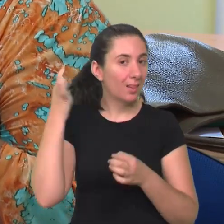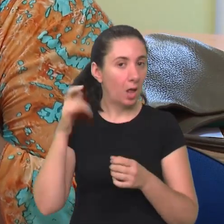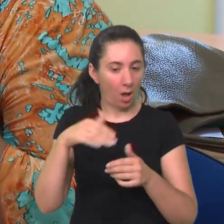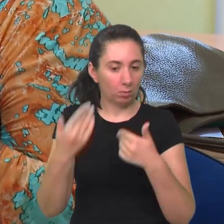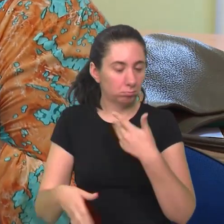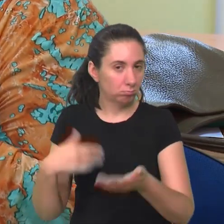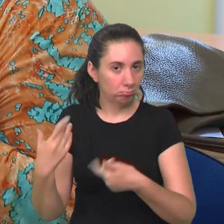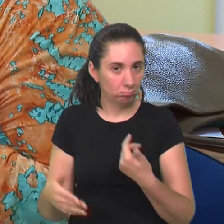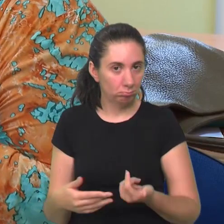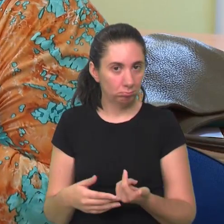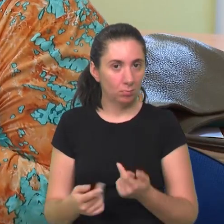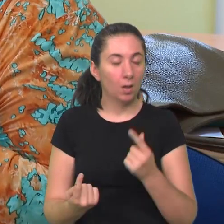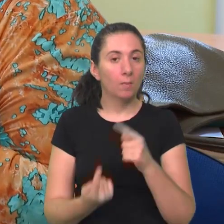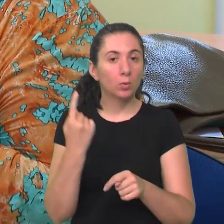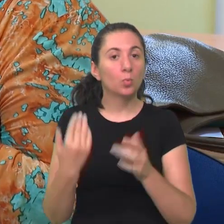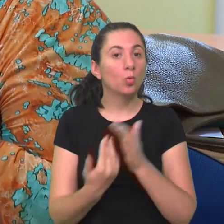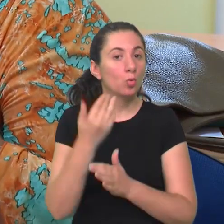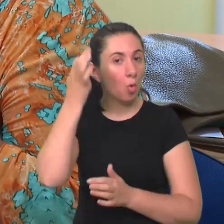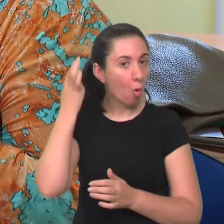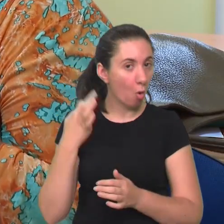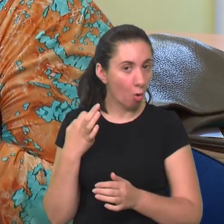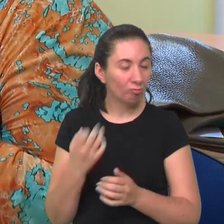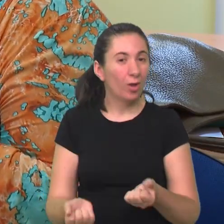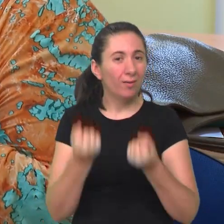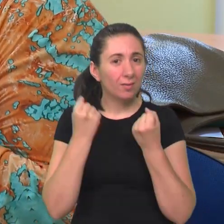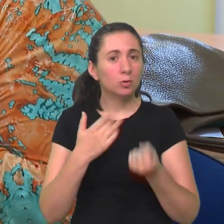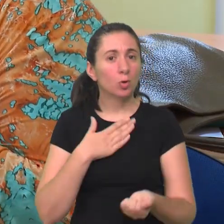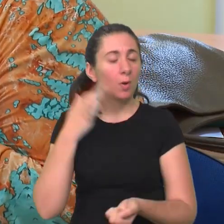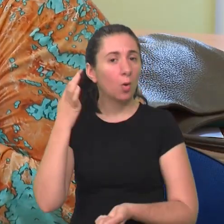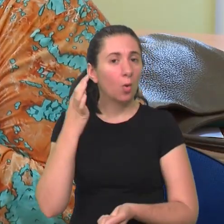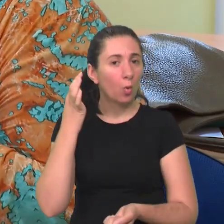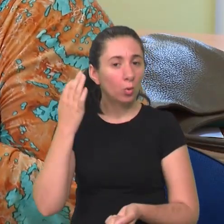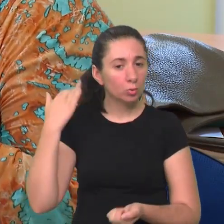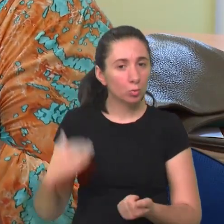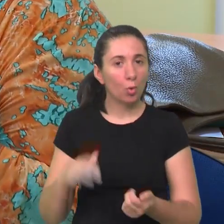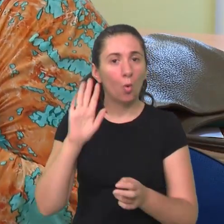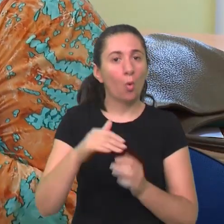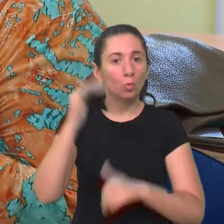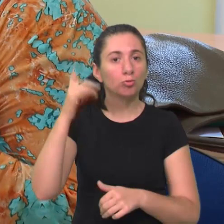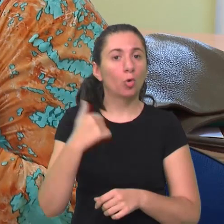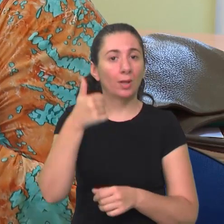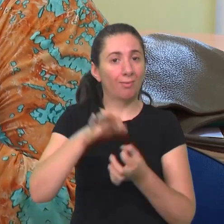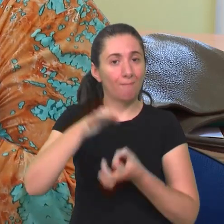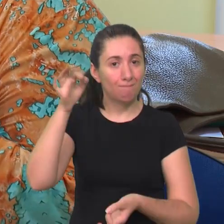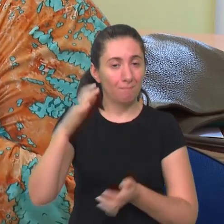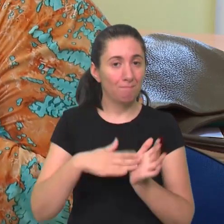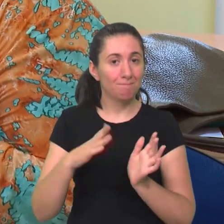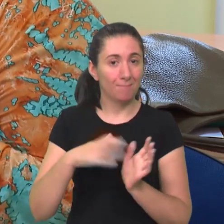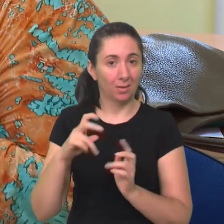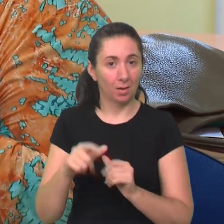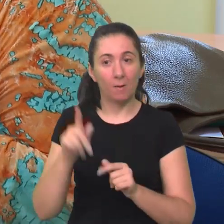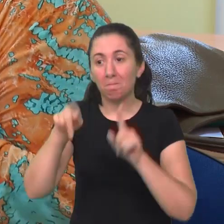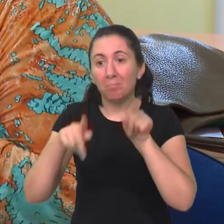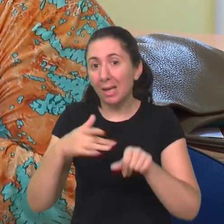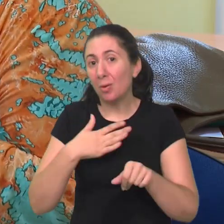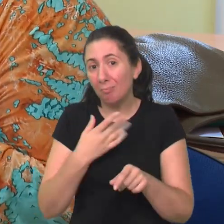iz folikula i pojavljuje se nova. Znači, vrlo je teško imati kosu dužu od metar i to poneko ima,